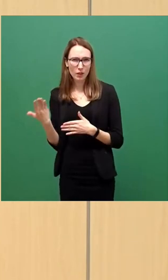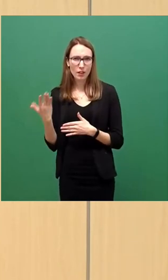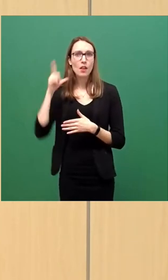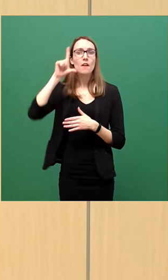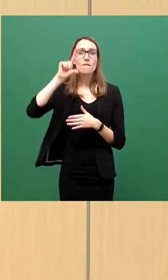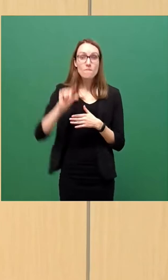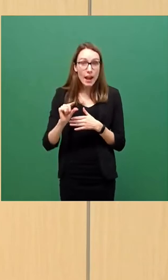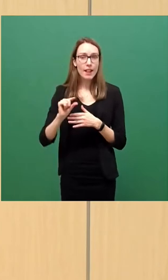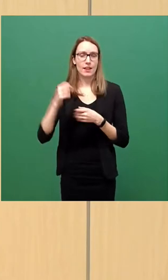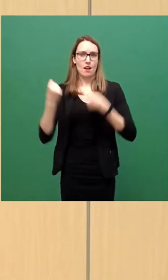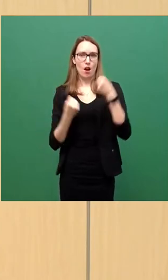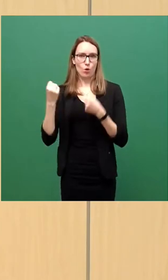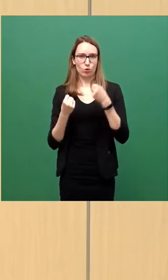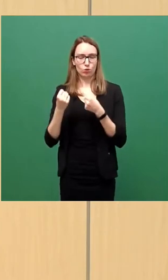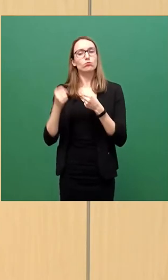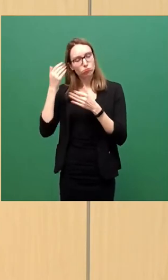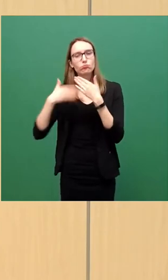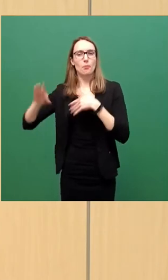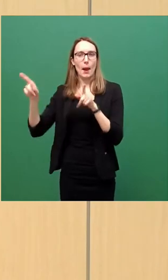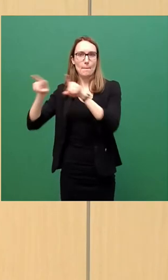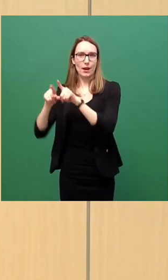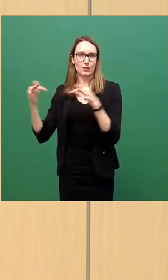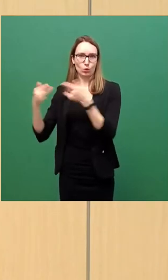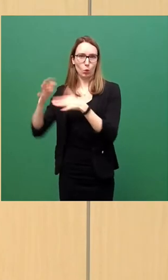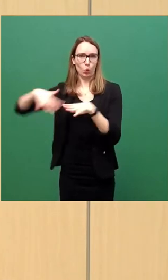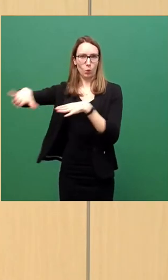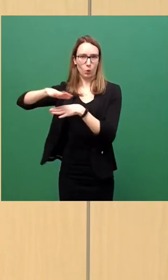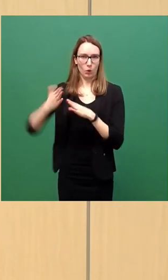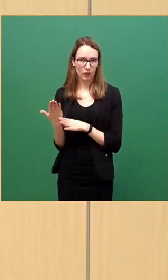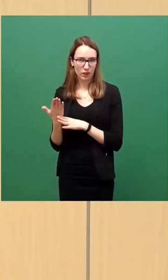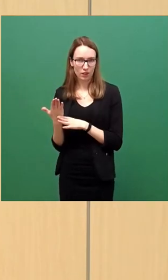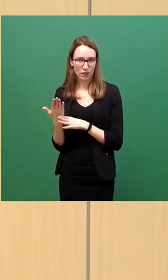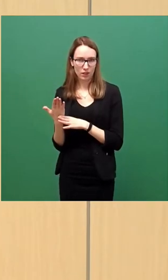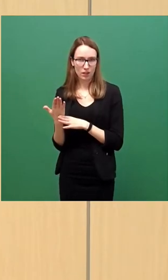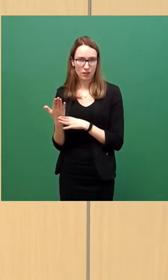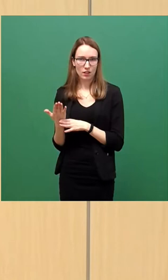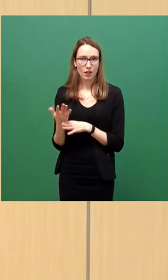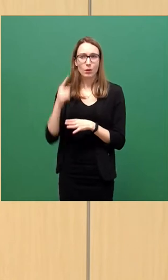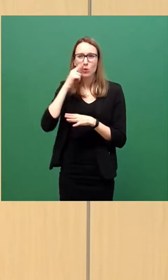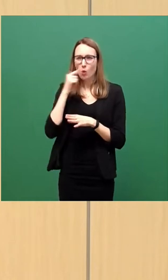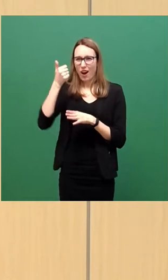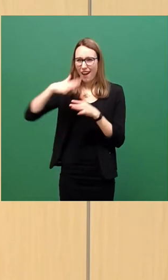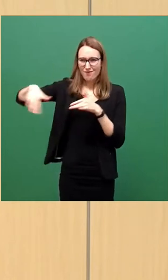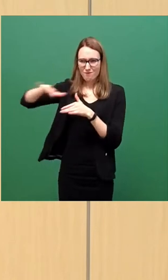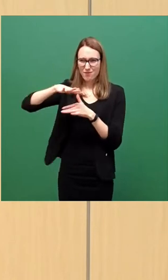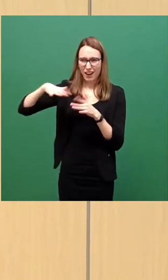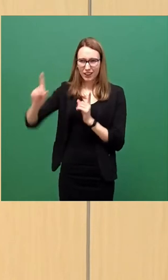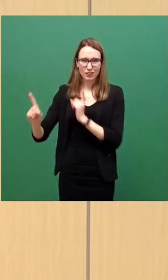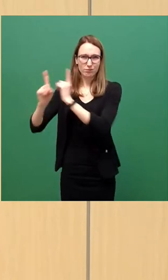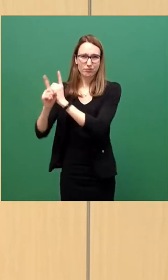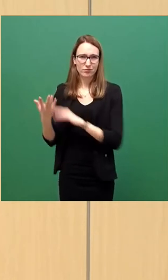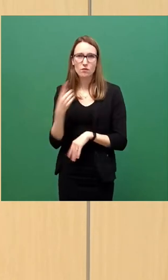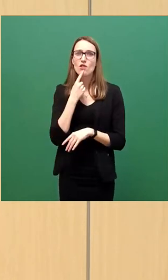grün. Und wieder wird nur ein Klientel bedient. Ne? Unsere rot-grünen Stadtteile,